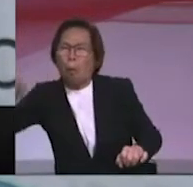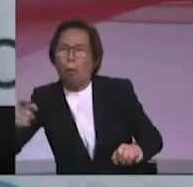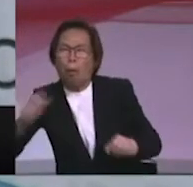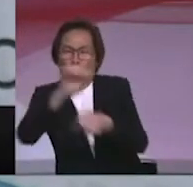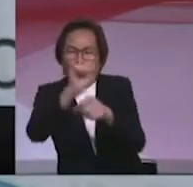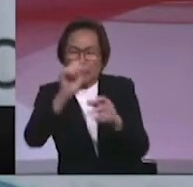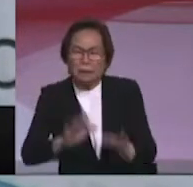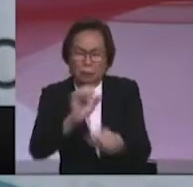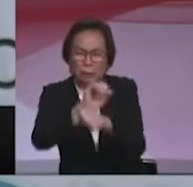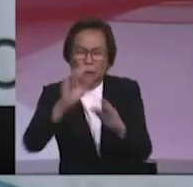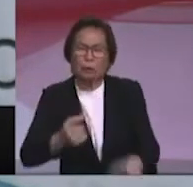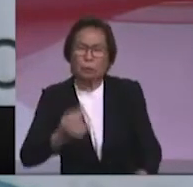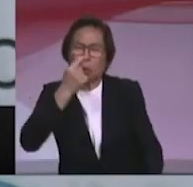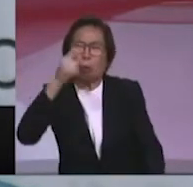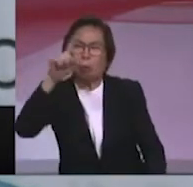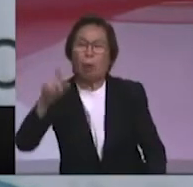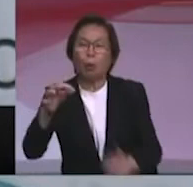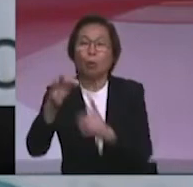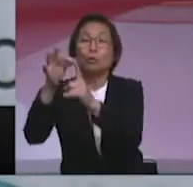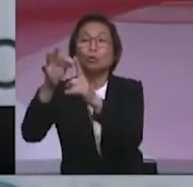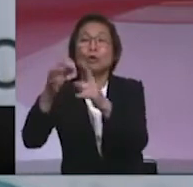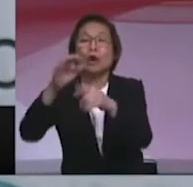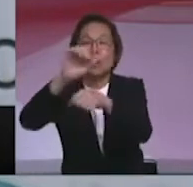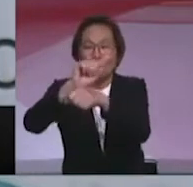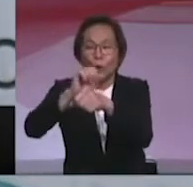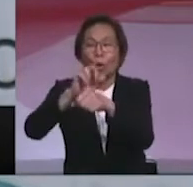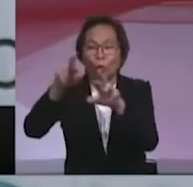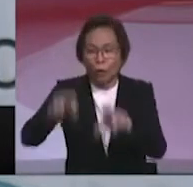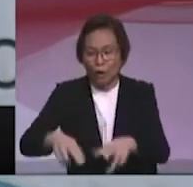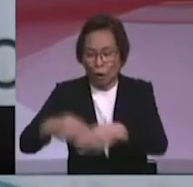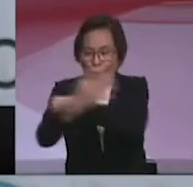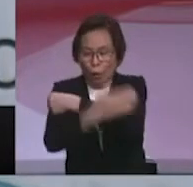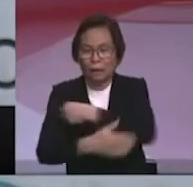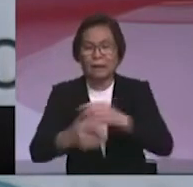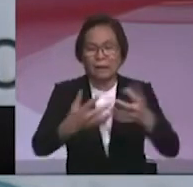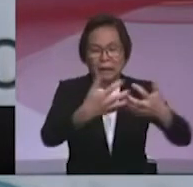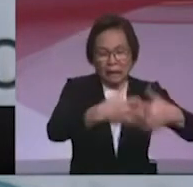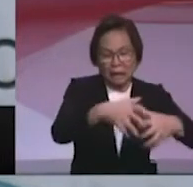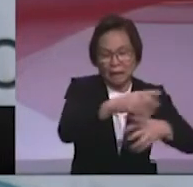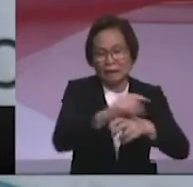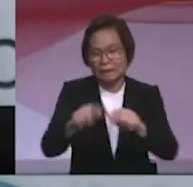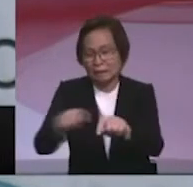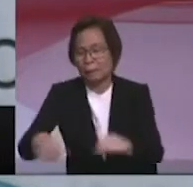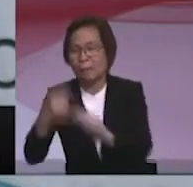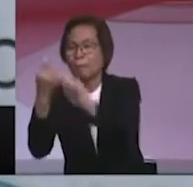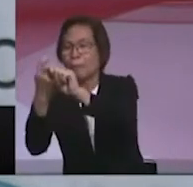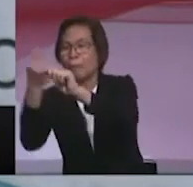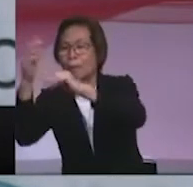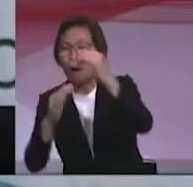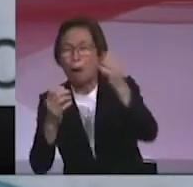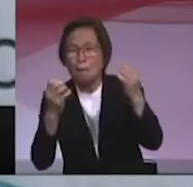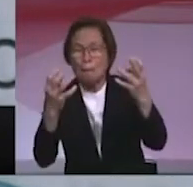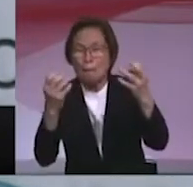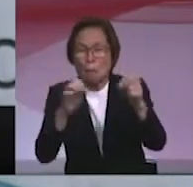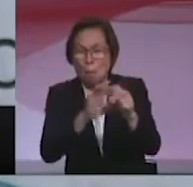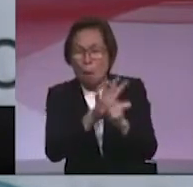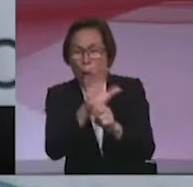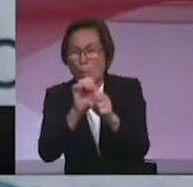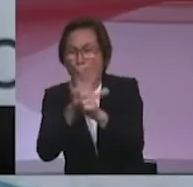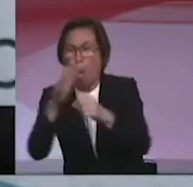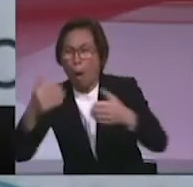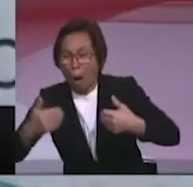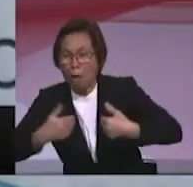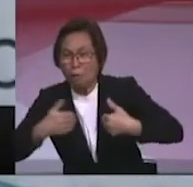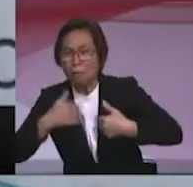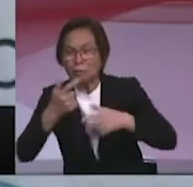pekerja, khususnya warga asing di kilang dan juga tapak binaan. Kebanyakan kes positif COVID-19 ini adalah